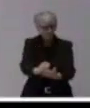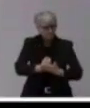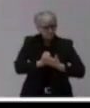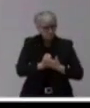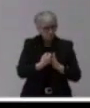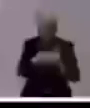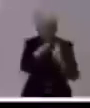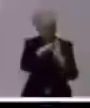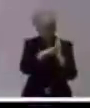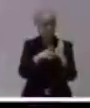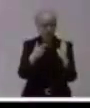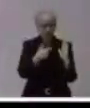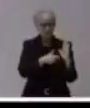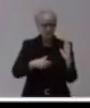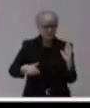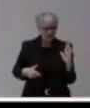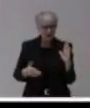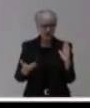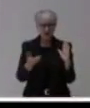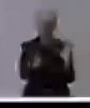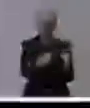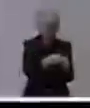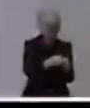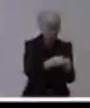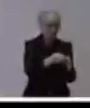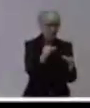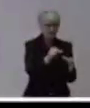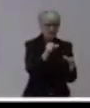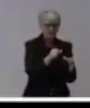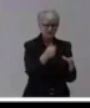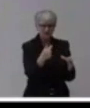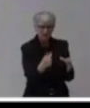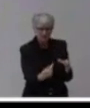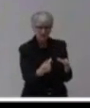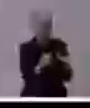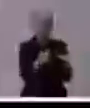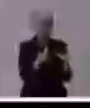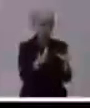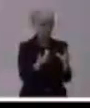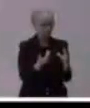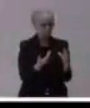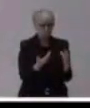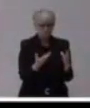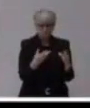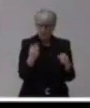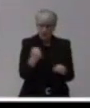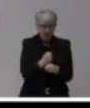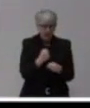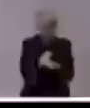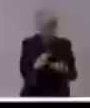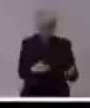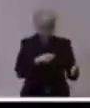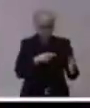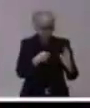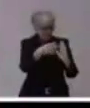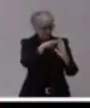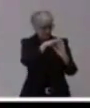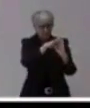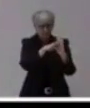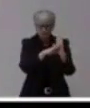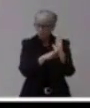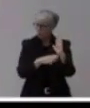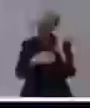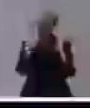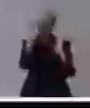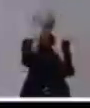organizzazioni sindacali, che il distretto dell'SST, di una delle SST che opera nei nostri territori, alcune altre organizzazioni